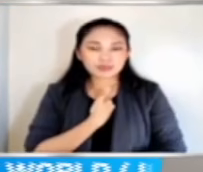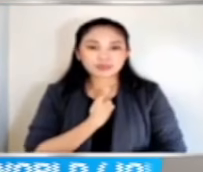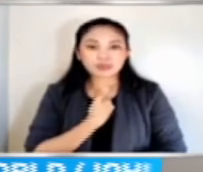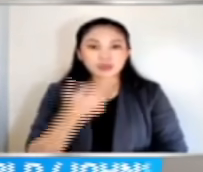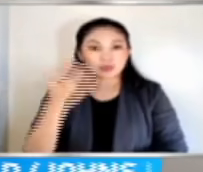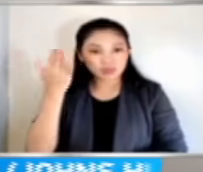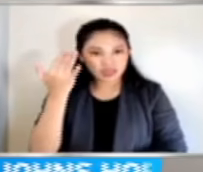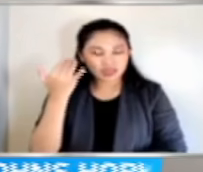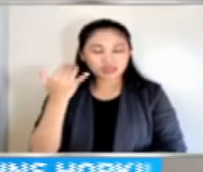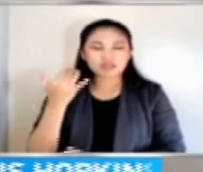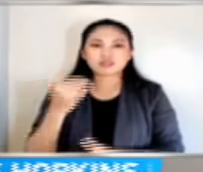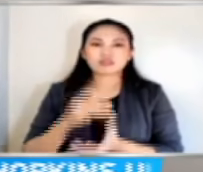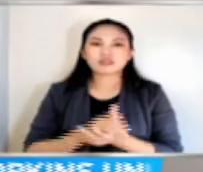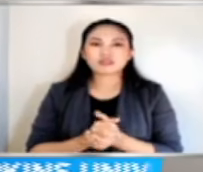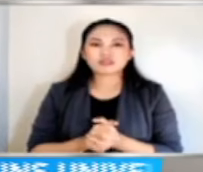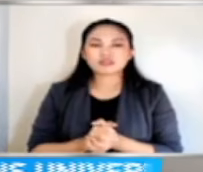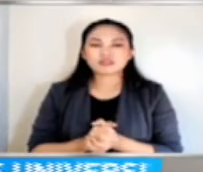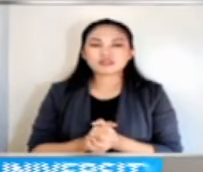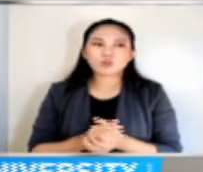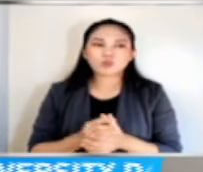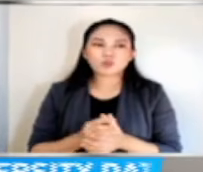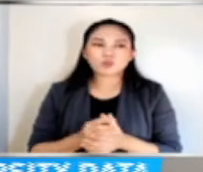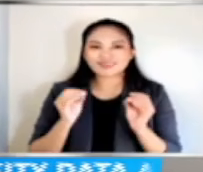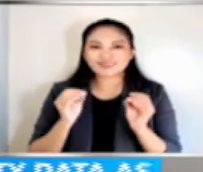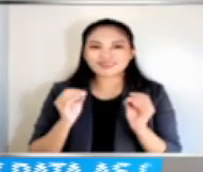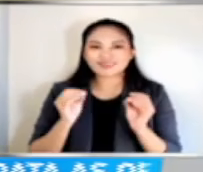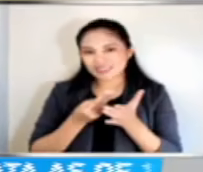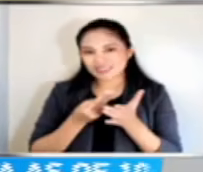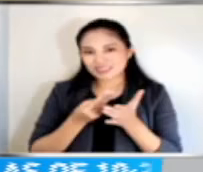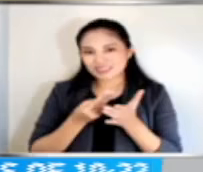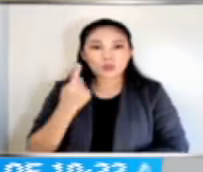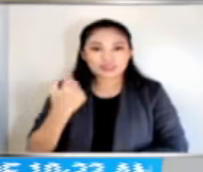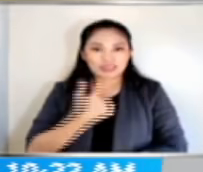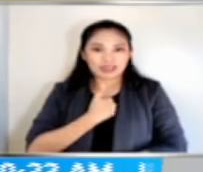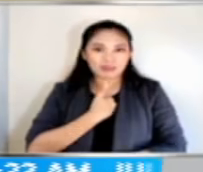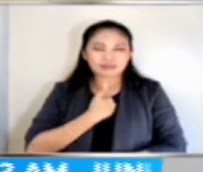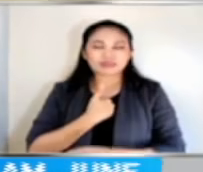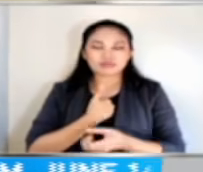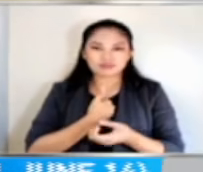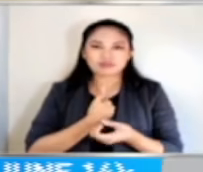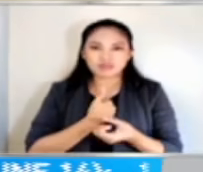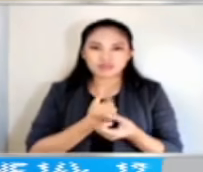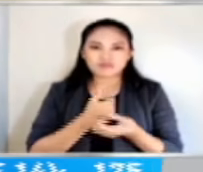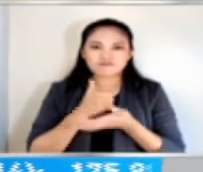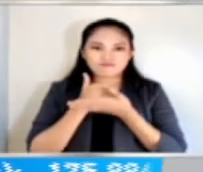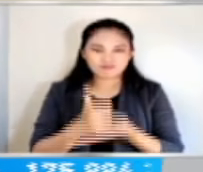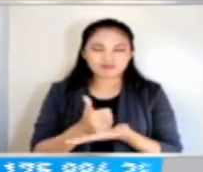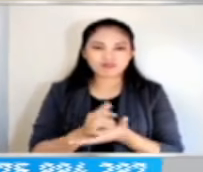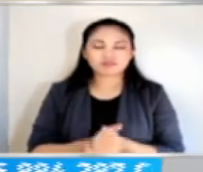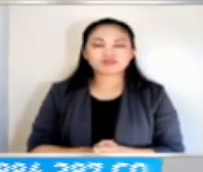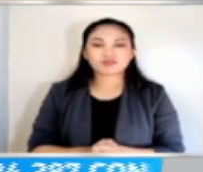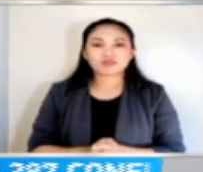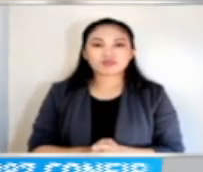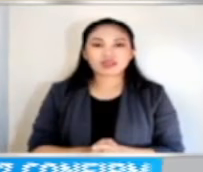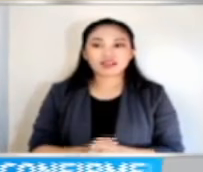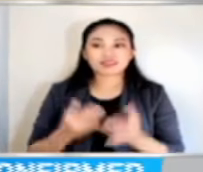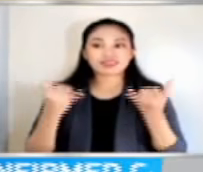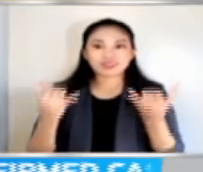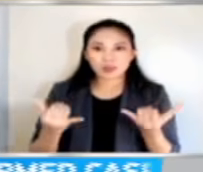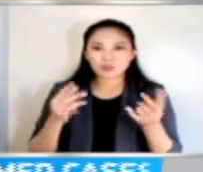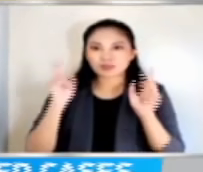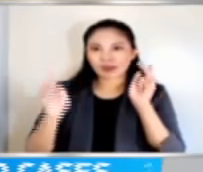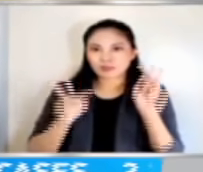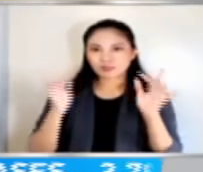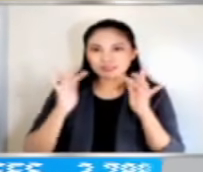sa financial at walang ibang tutulong sa akin kundi yung sarili ko lang. Si Jemima, inspirasyon ngayon ng maraming netizens